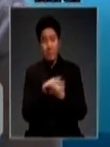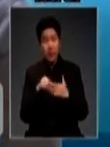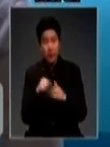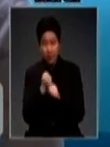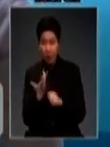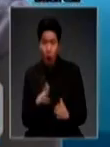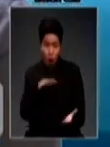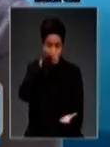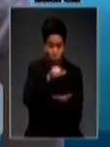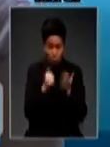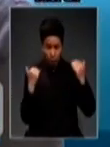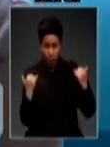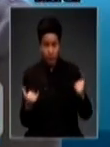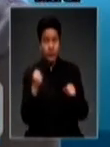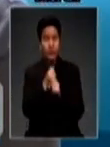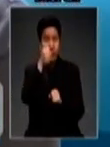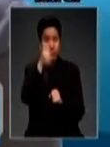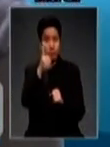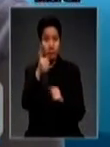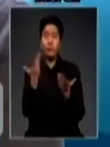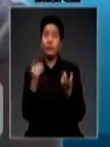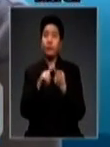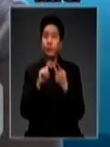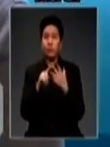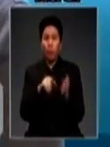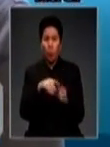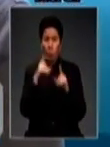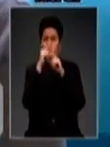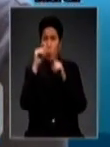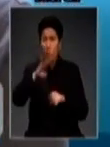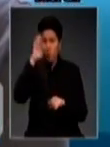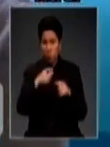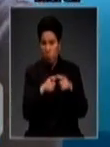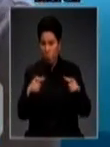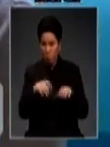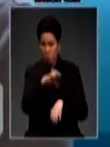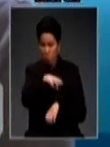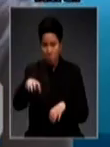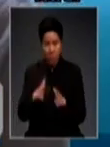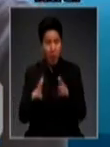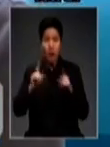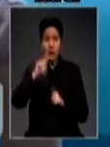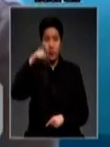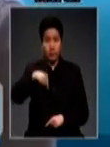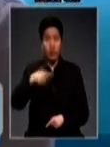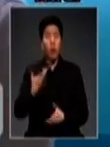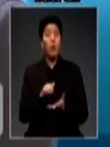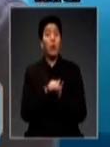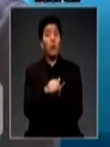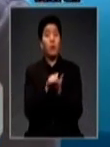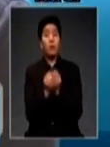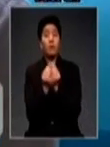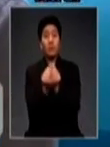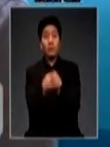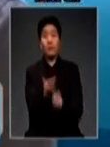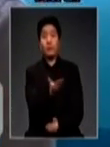ารถบุ๊กิ้งได้เรียลไทม์แล้วก็รวบรวมทัวร์ได้เยอะที่สุดนะครับแล้วก็สามารถเปิดเซอร์วิสให้ทุกคนน